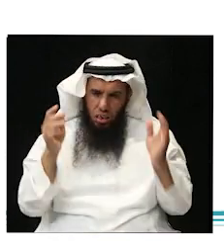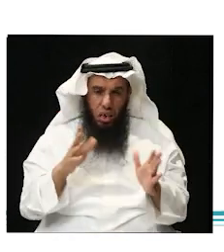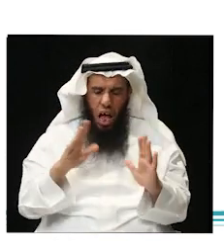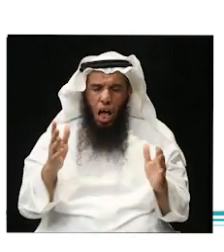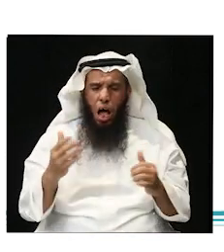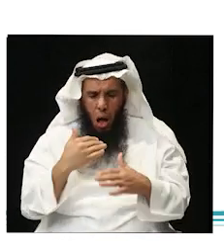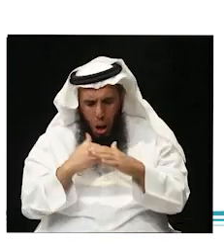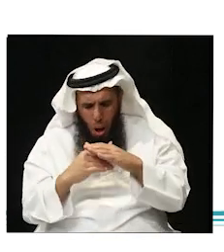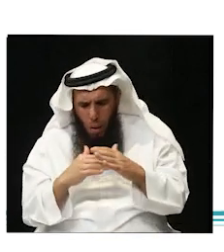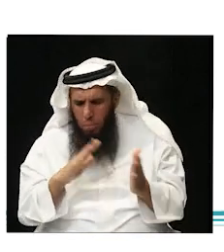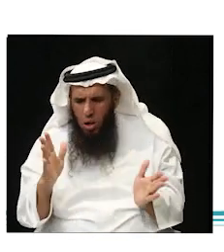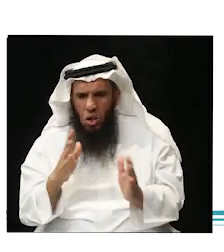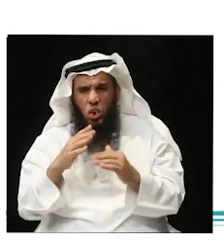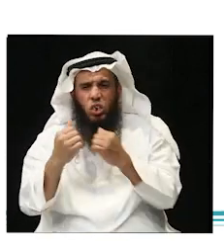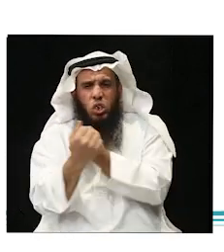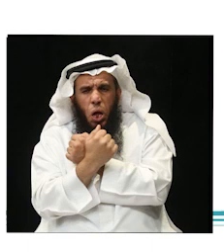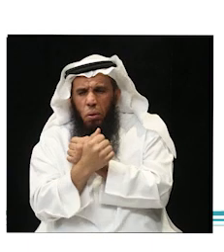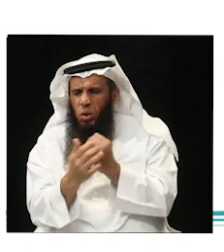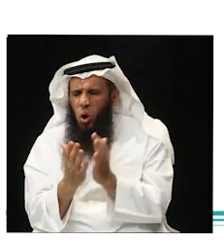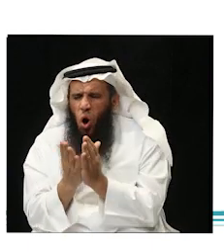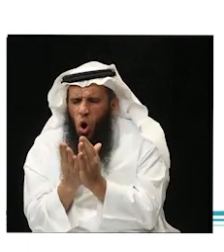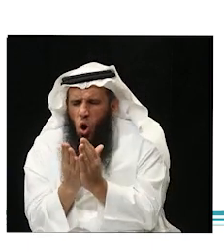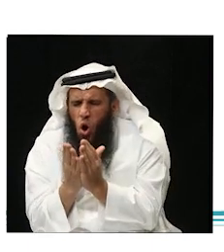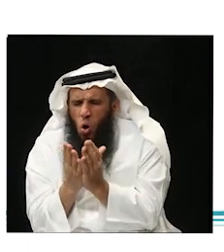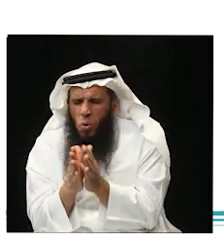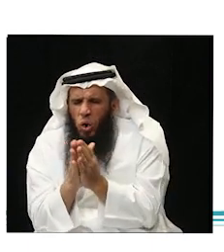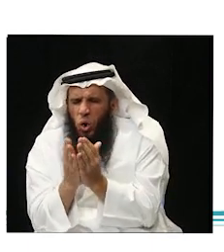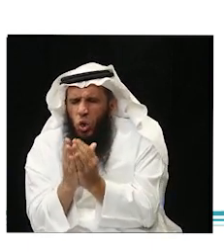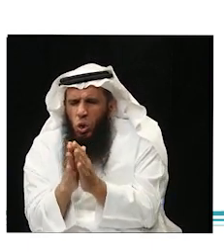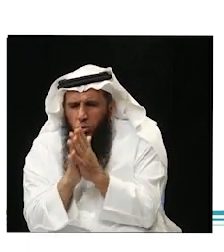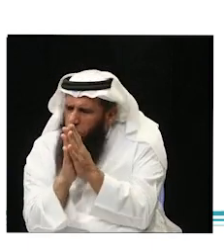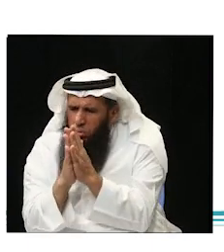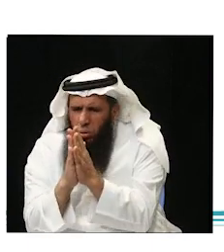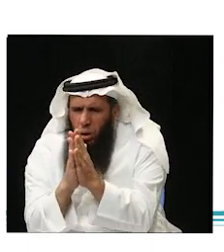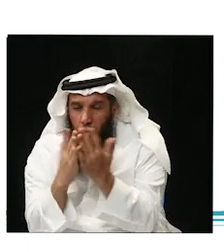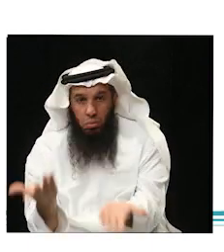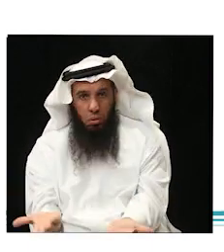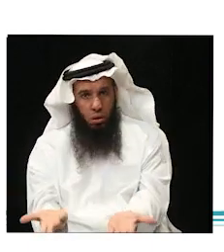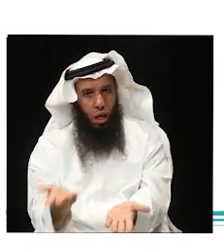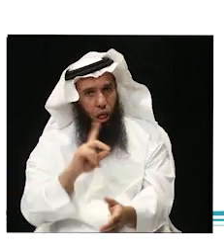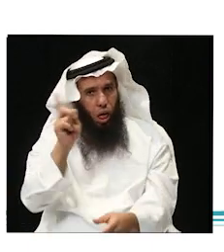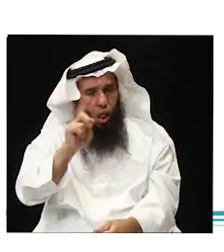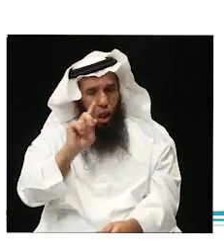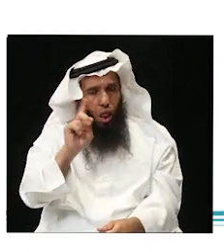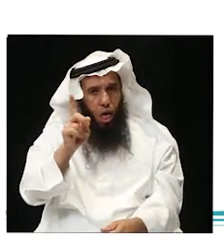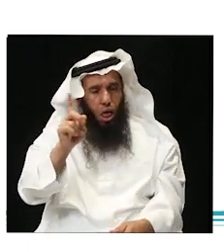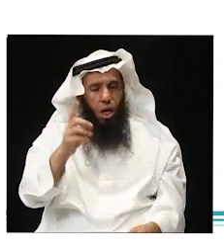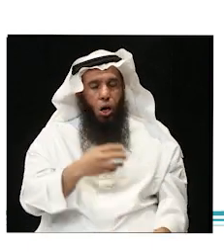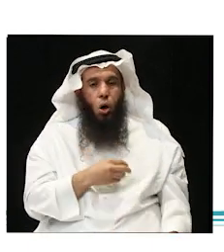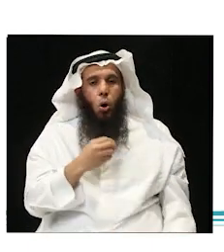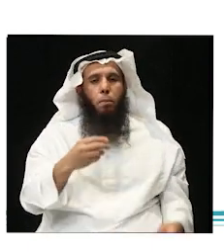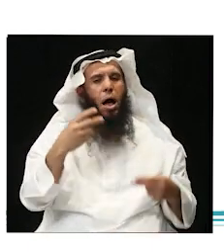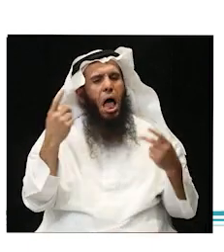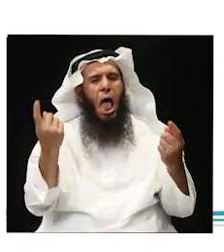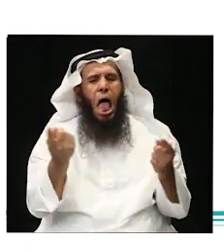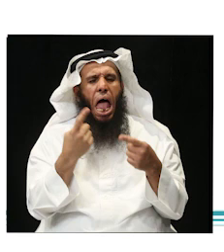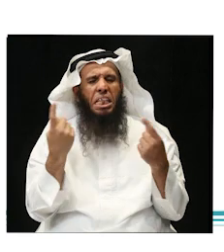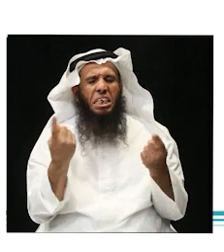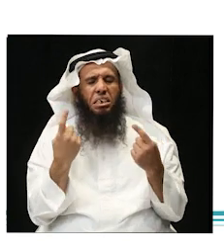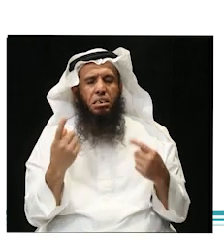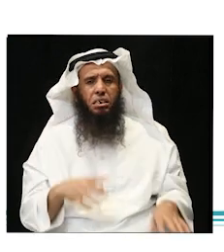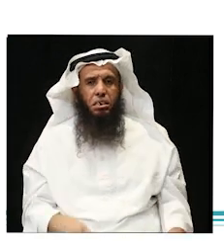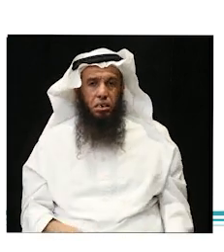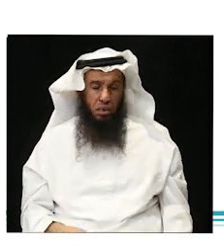الإنسان، إنسان يحب والديه، يحب أولاده، يحب يحب مثلا الزوجة تحب زوجها، والزوج يحب زوجته،